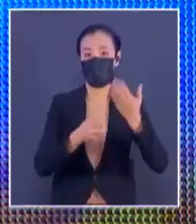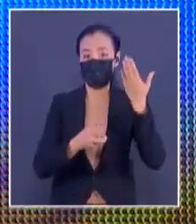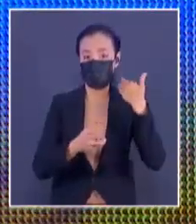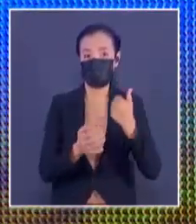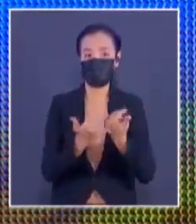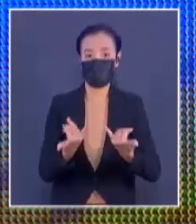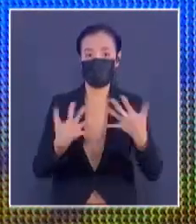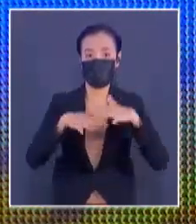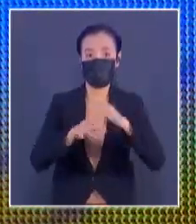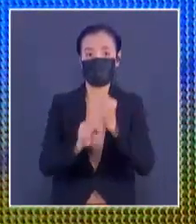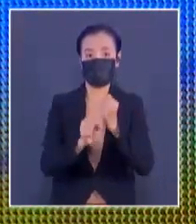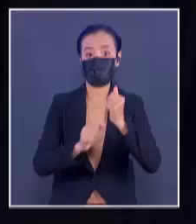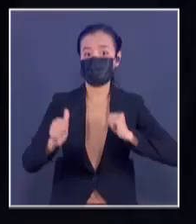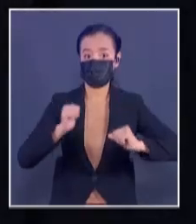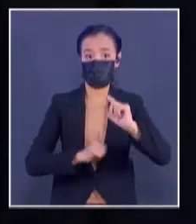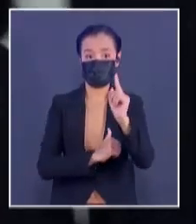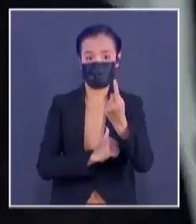วนกลับมาร่วมงานกันได้อีกครั้งค่ะ